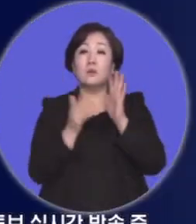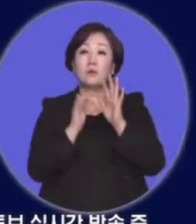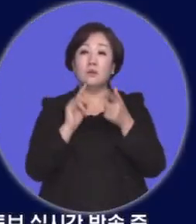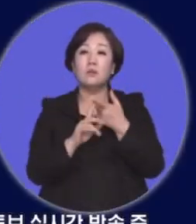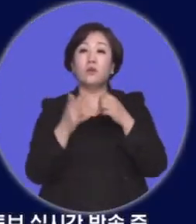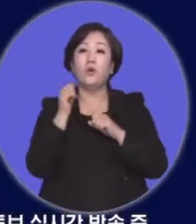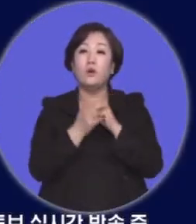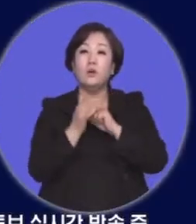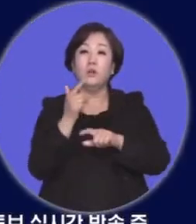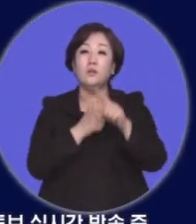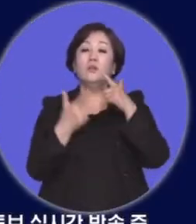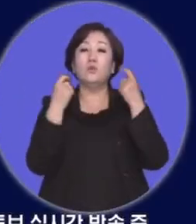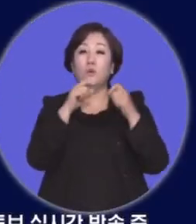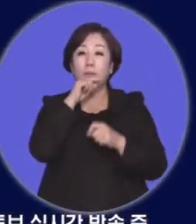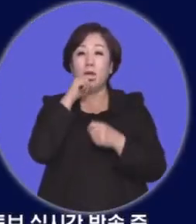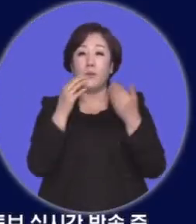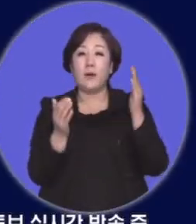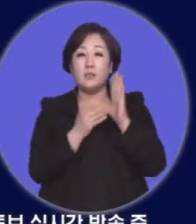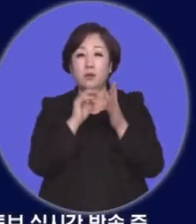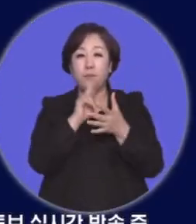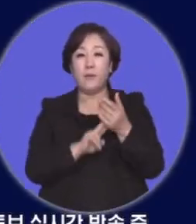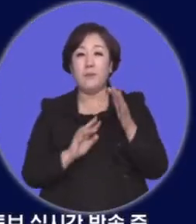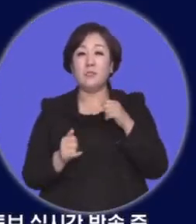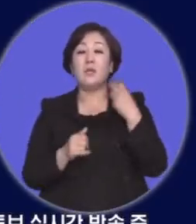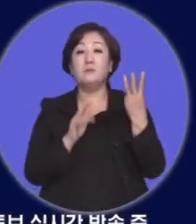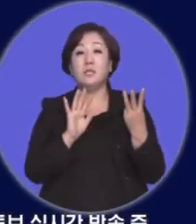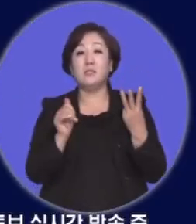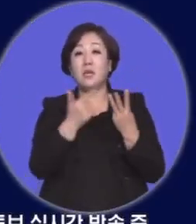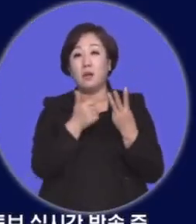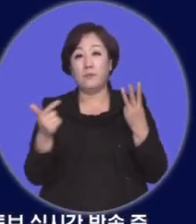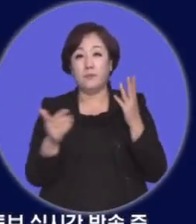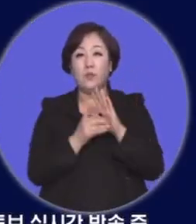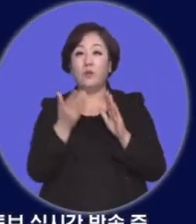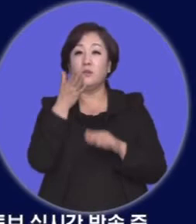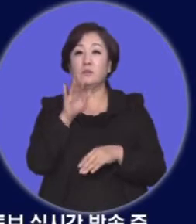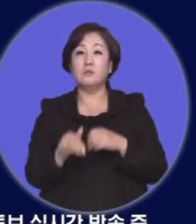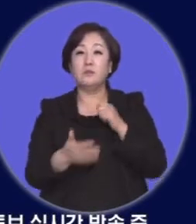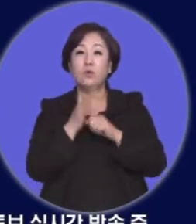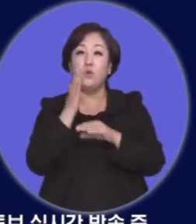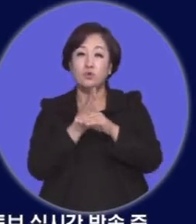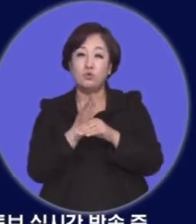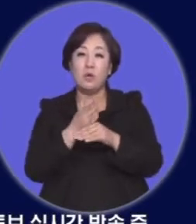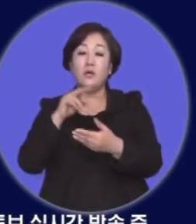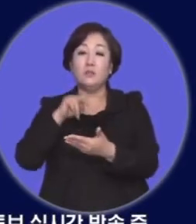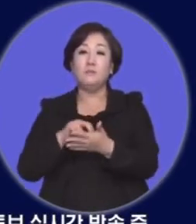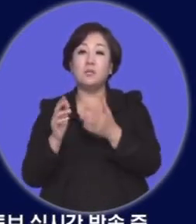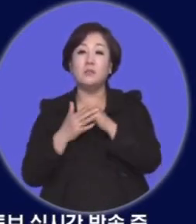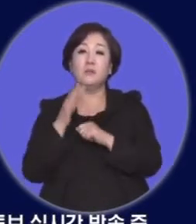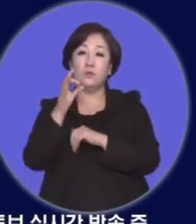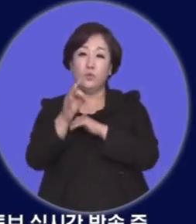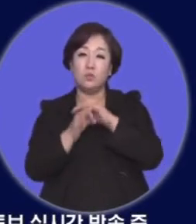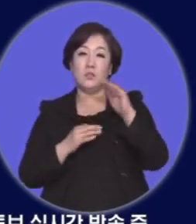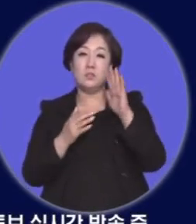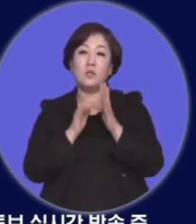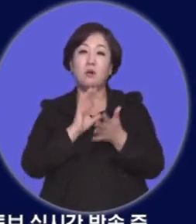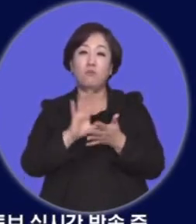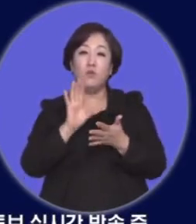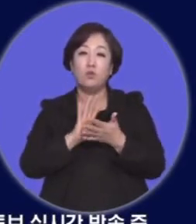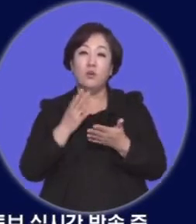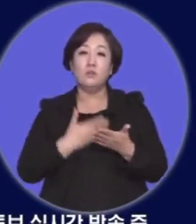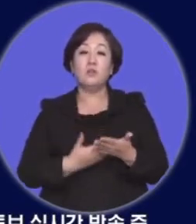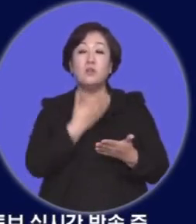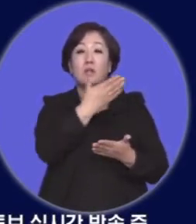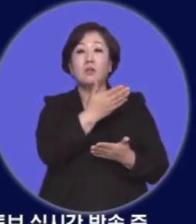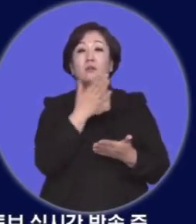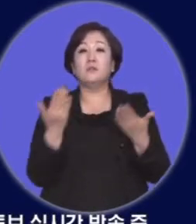알고보니 a 씨와 똑같은 피해를 본 판매자 만 세 명이 더 있었고 b 씨가 중간에서 돈을 가로채 자 이들에게 물건을 제공하던